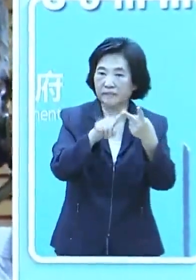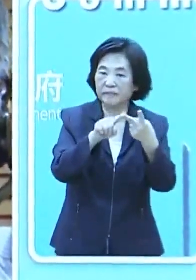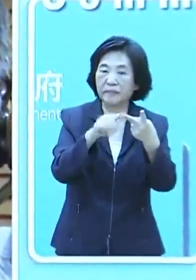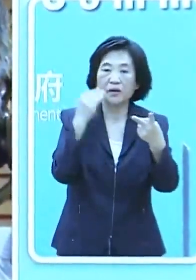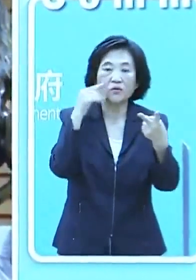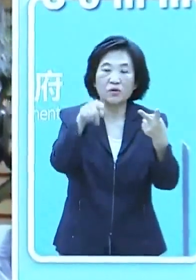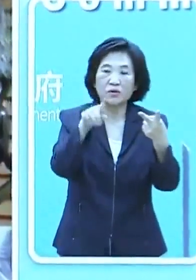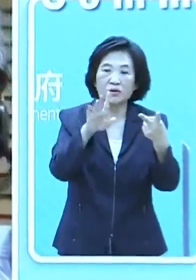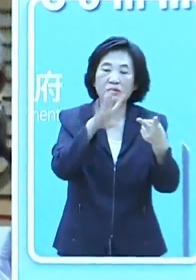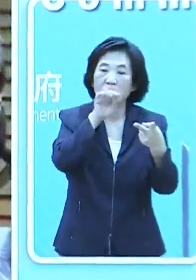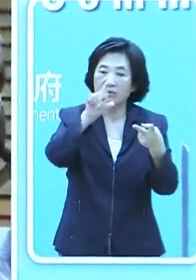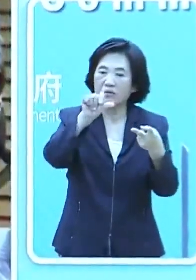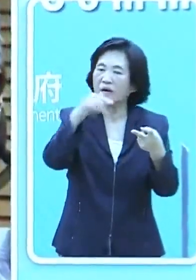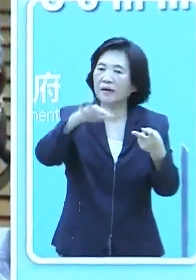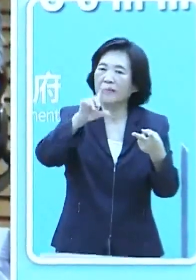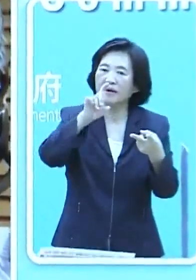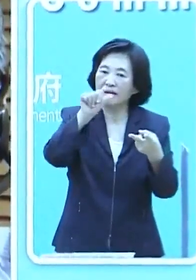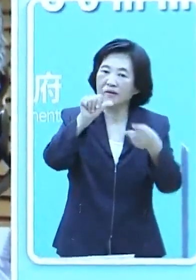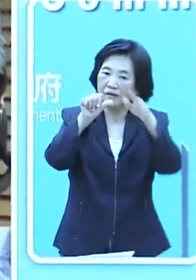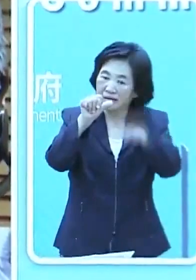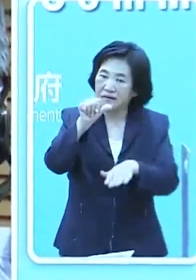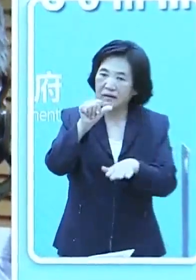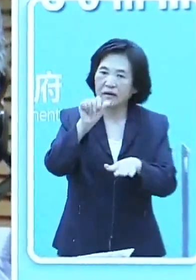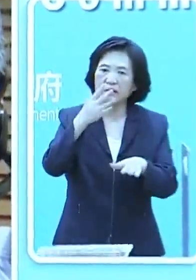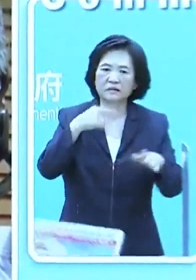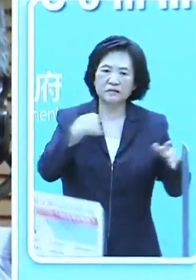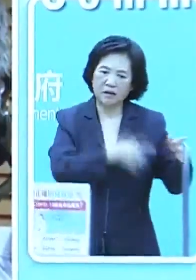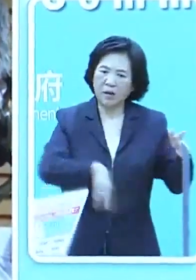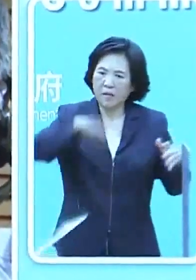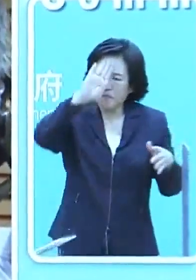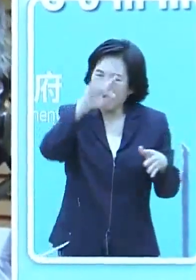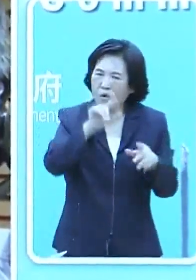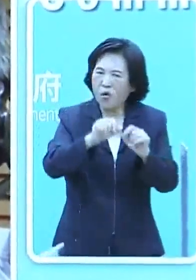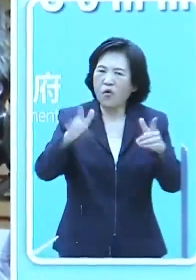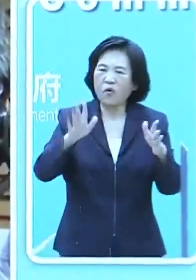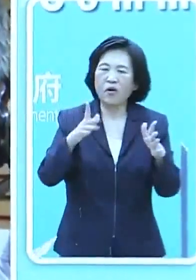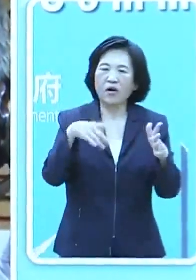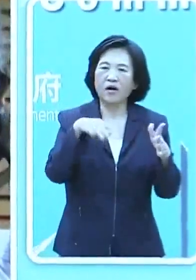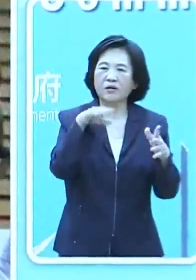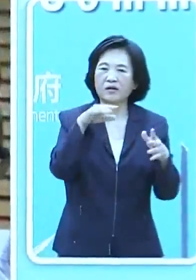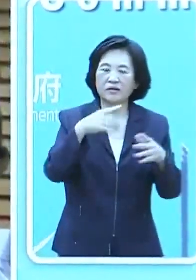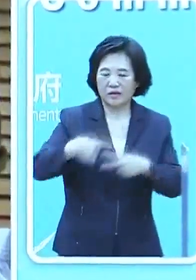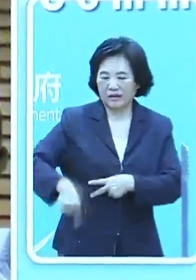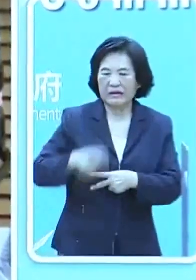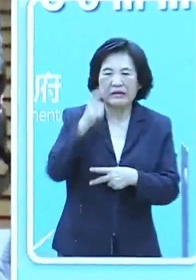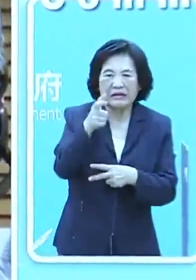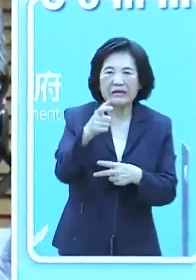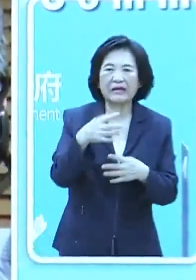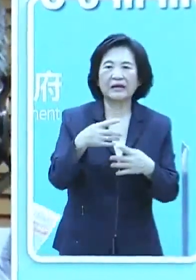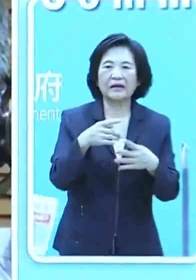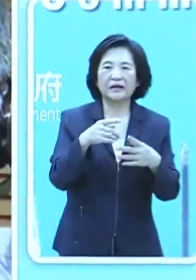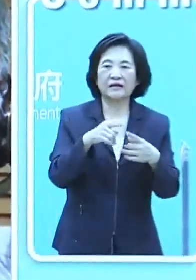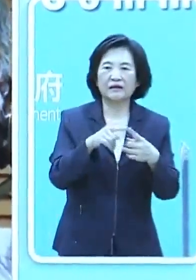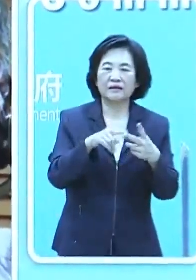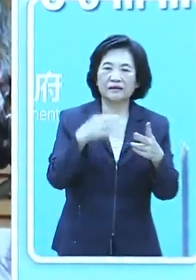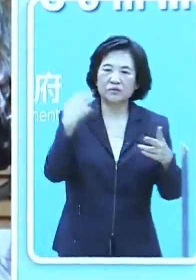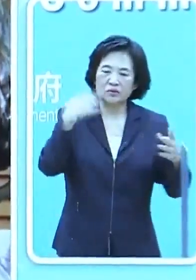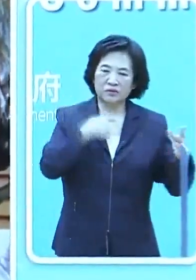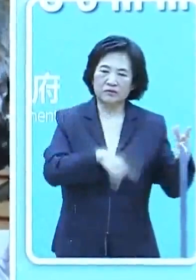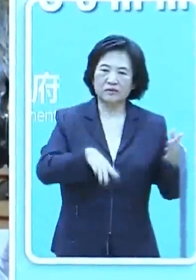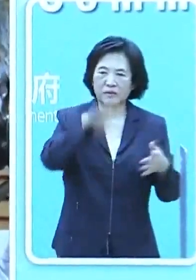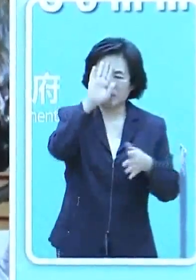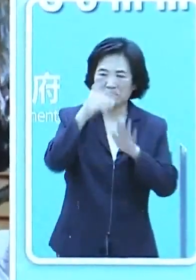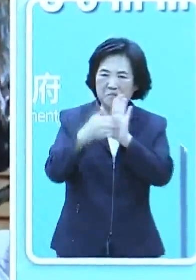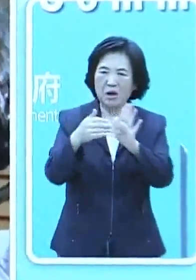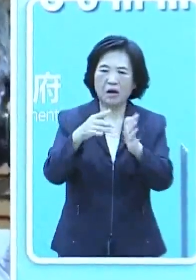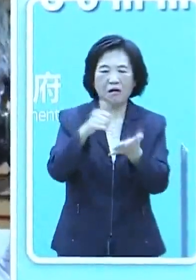者是你不到65岁，但是你身上有很多问题啊，比方说肝硬化干什么，就是说。你觉得你的免疫力比较